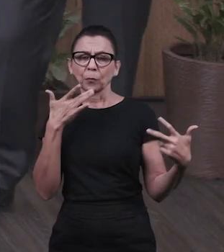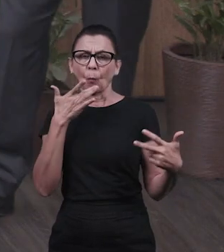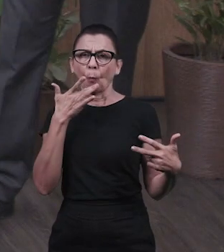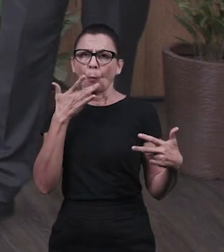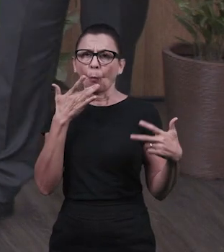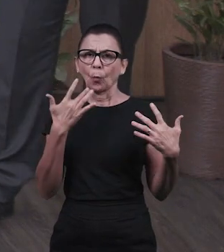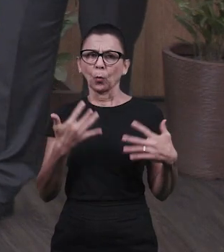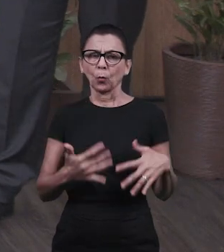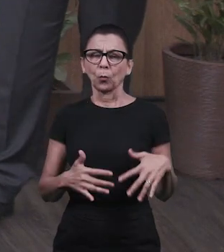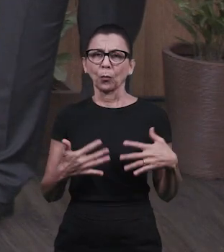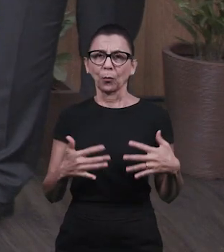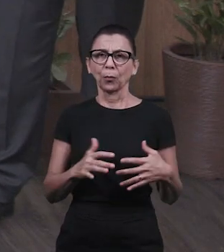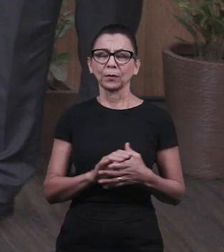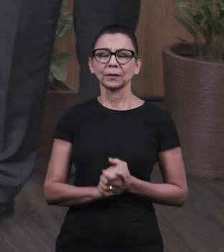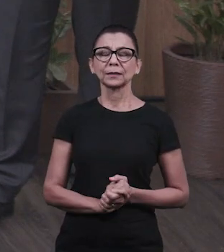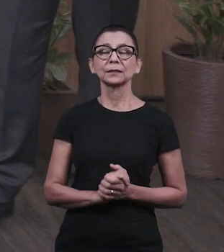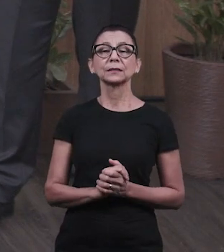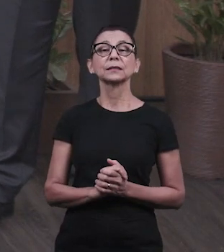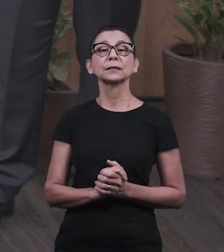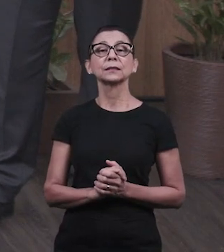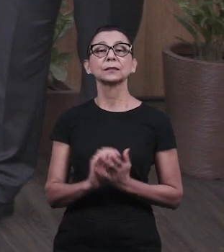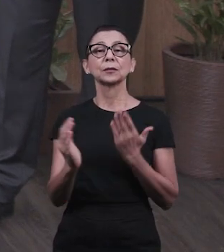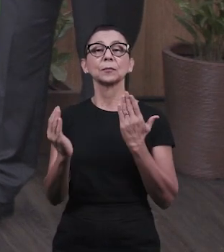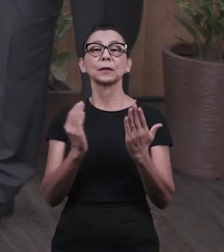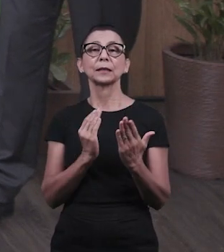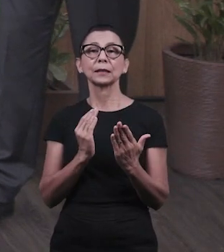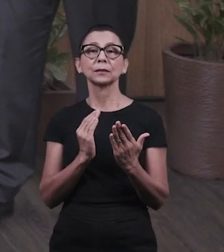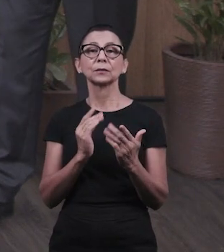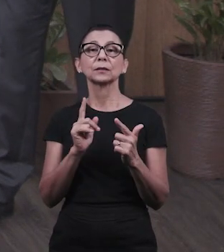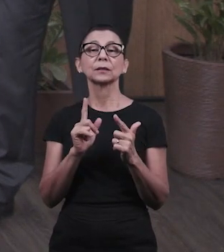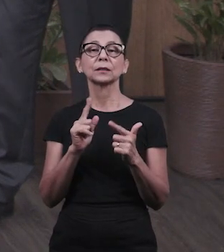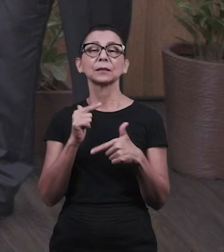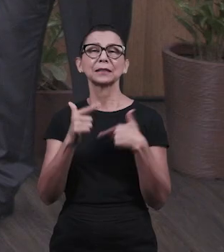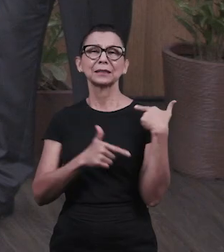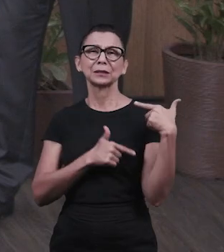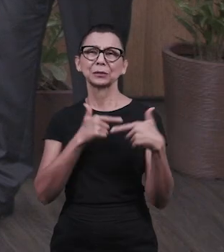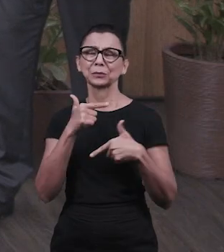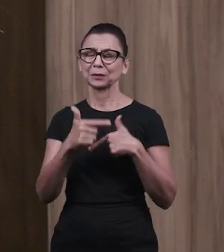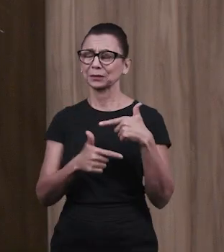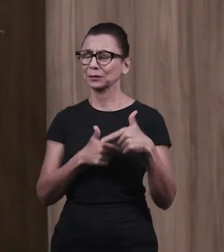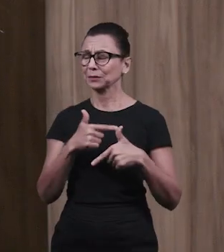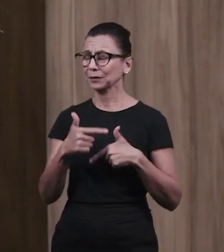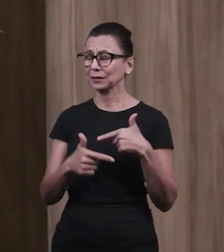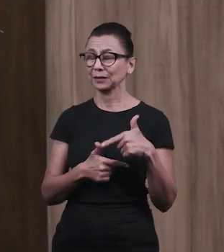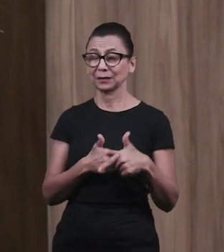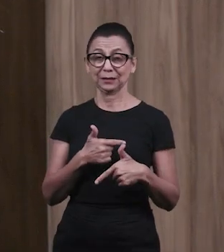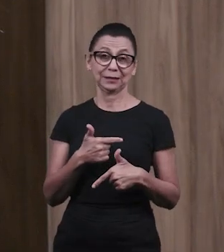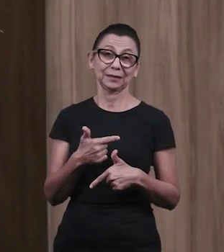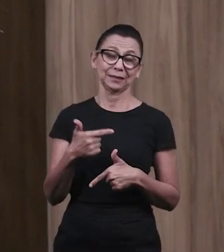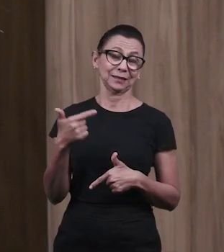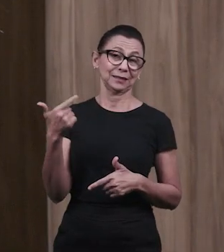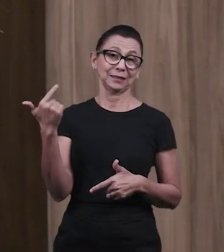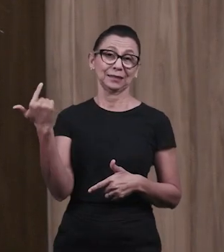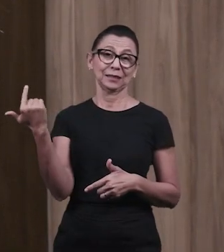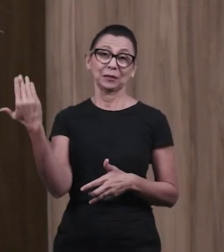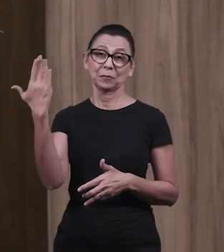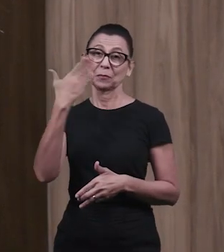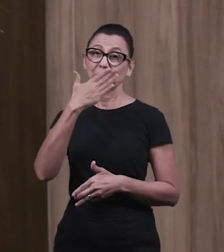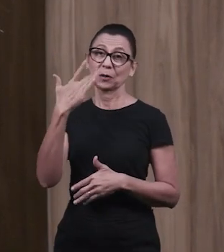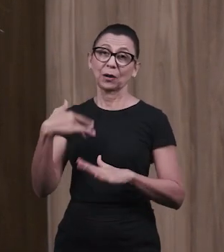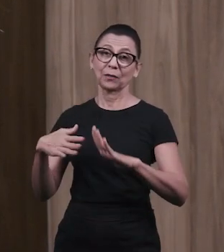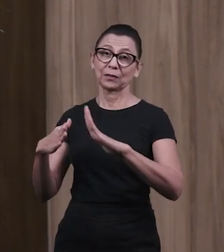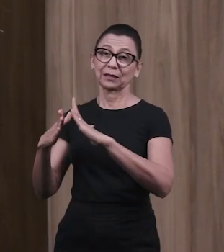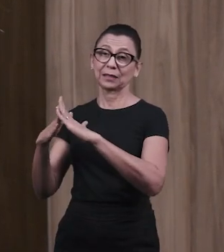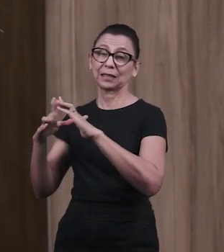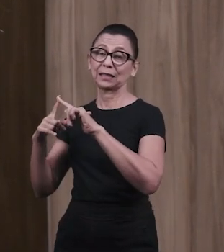Это пророческий прообраз проблем, битв и испытаний, которые верная церковь